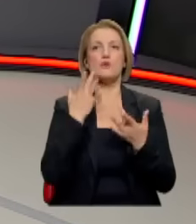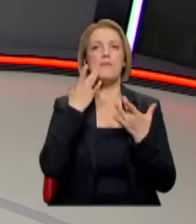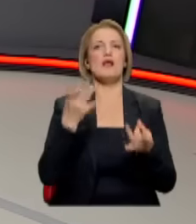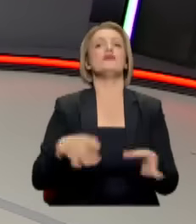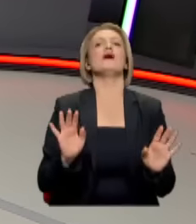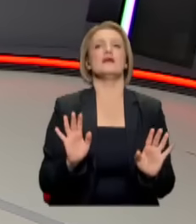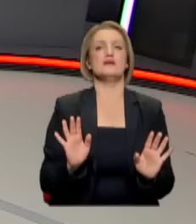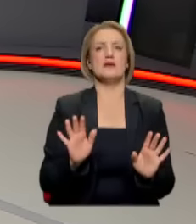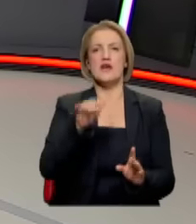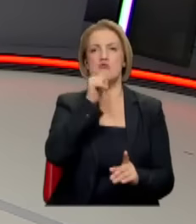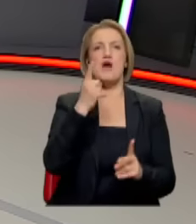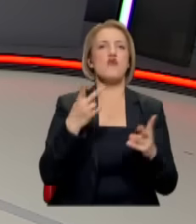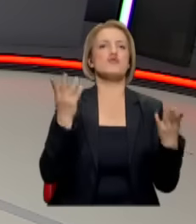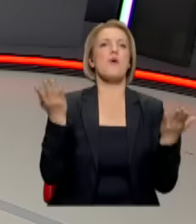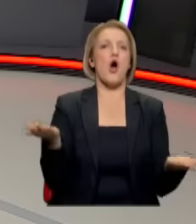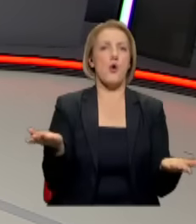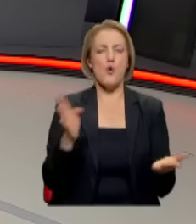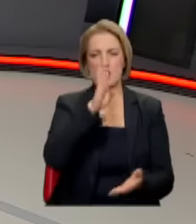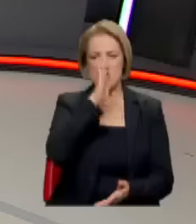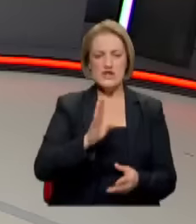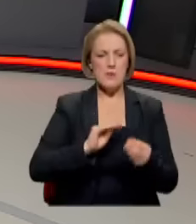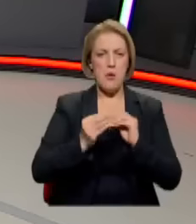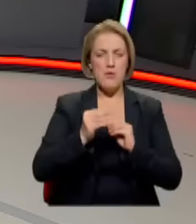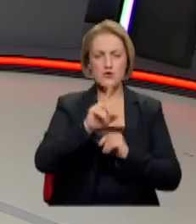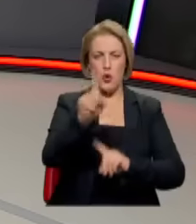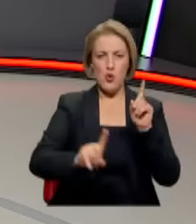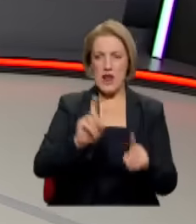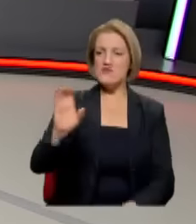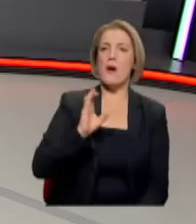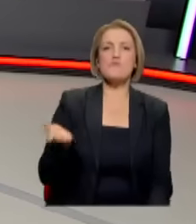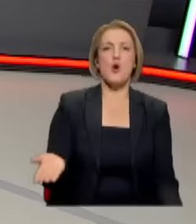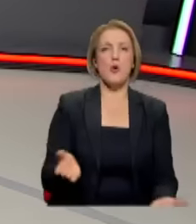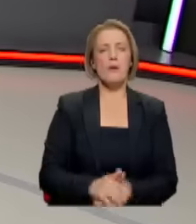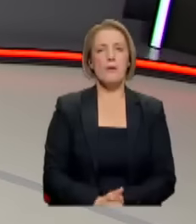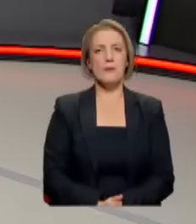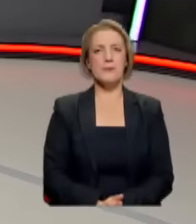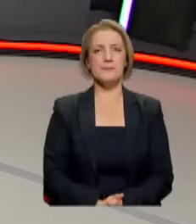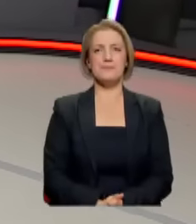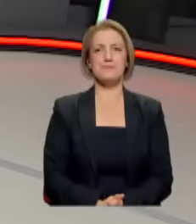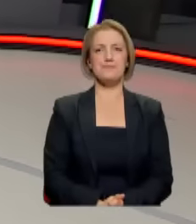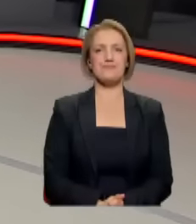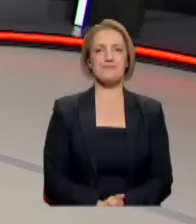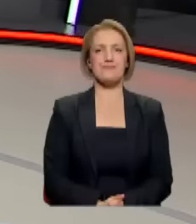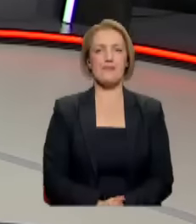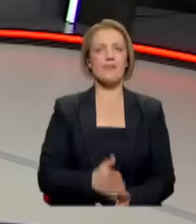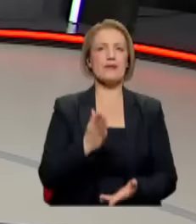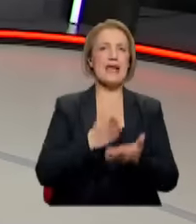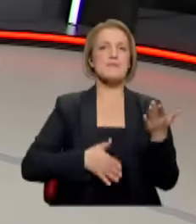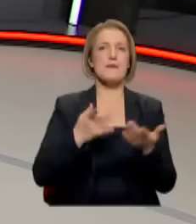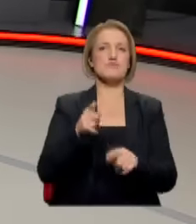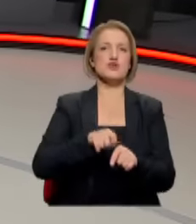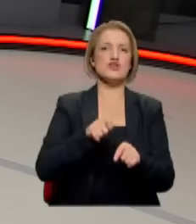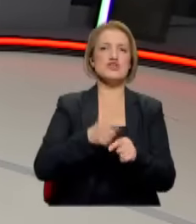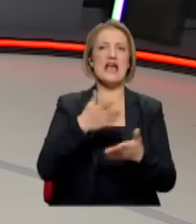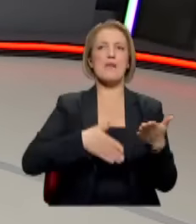belli değil Hiç de bir açıklama yok Ciddi sorulara da hiç cevap yok Evet yarım yamalak bu işte